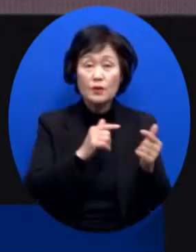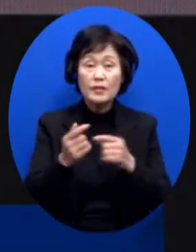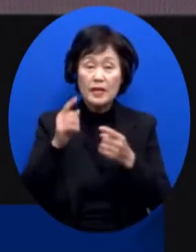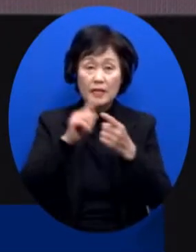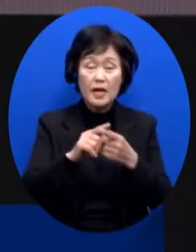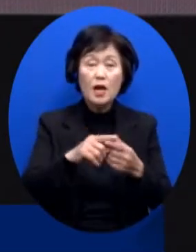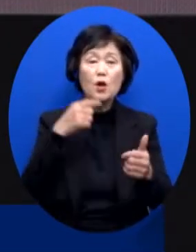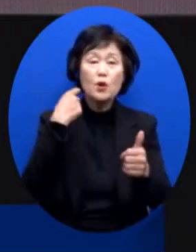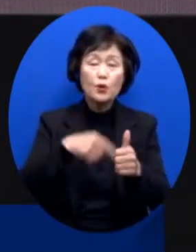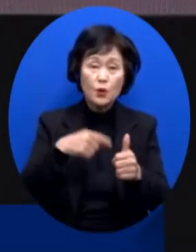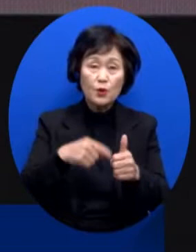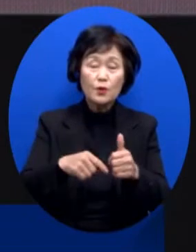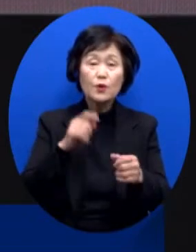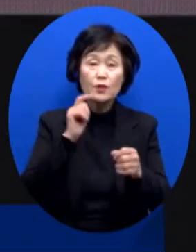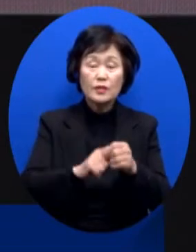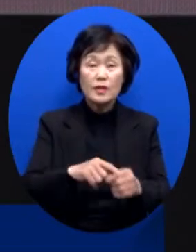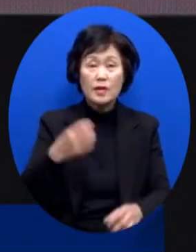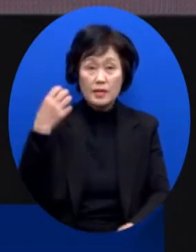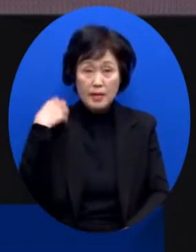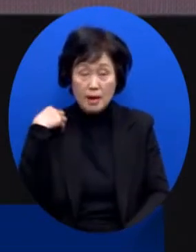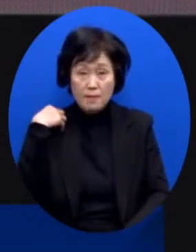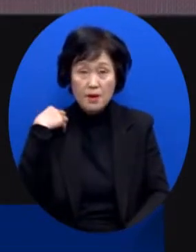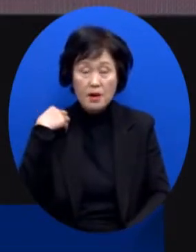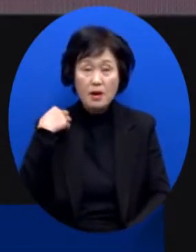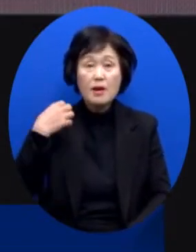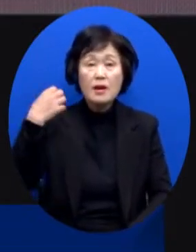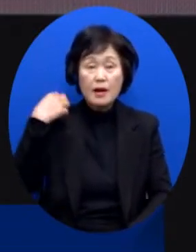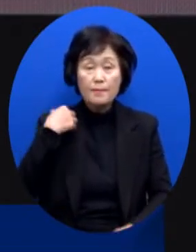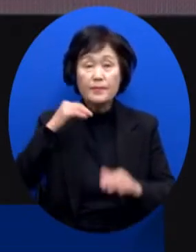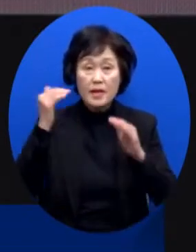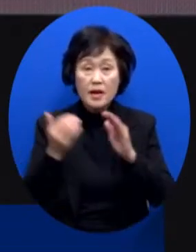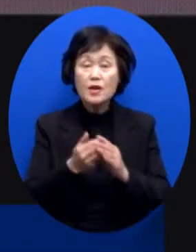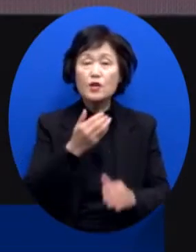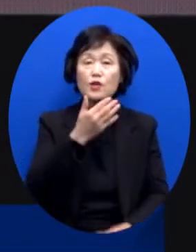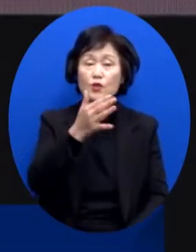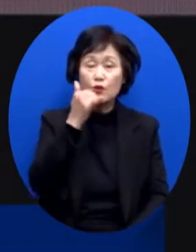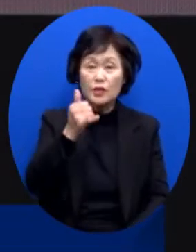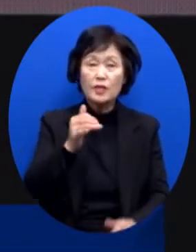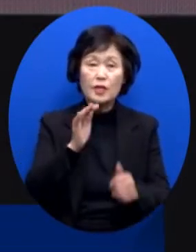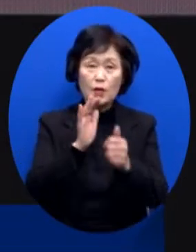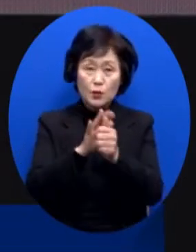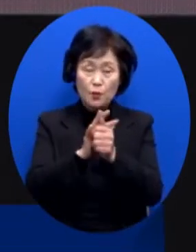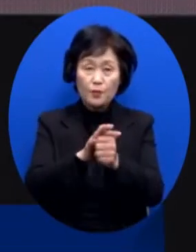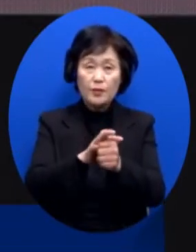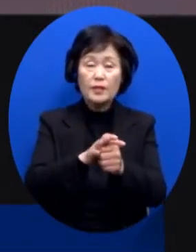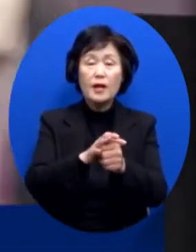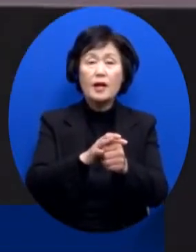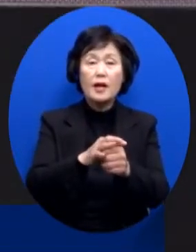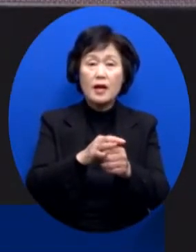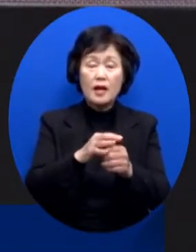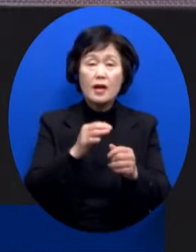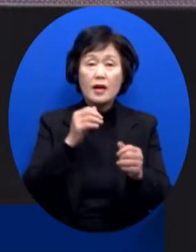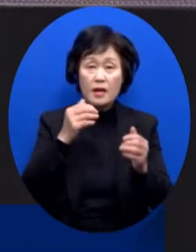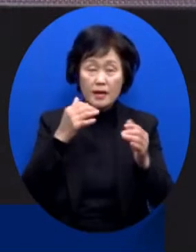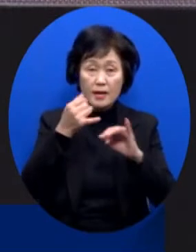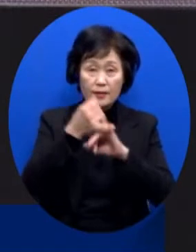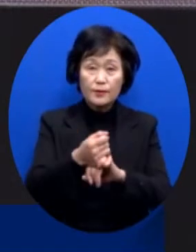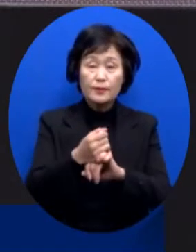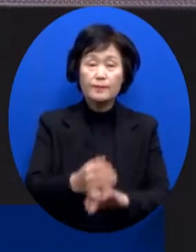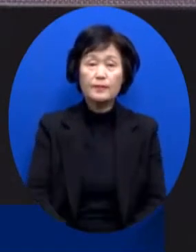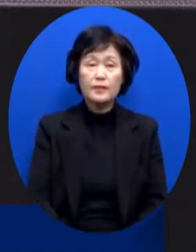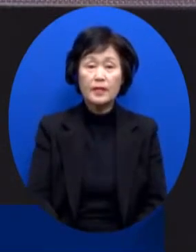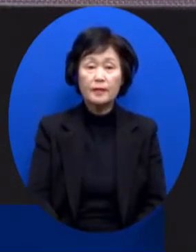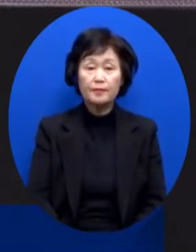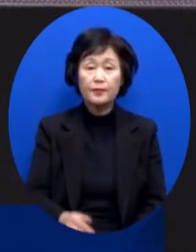사명을 감당할 수 있도록 적극적인 지원 체계를 구축하게 씁니다 우리는 기록들을 그 나이는 그